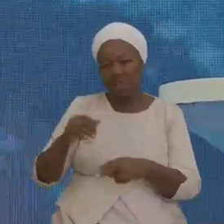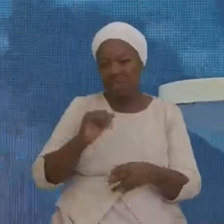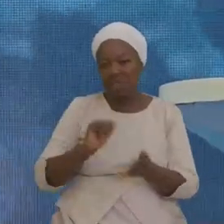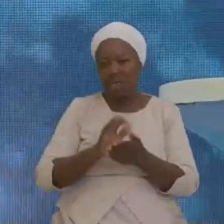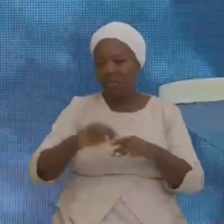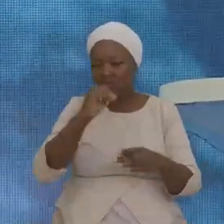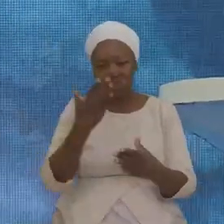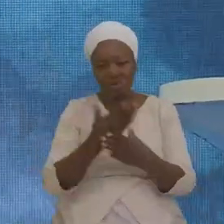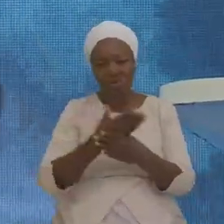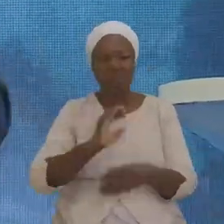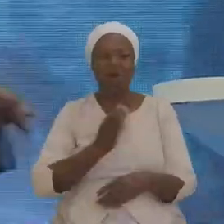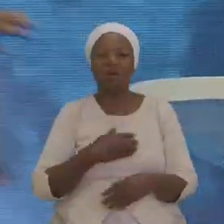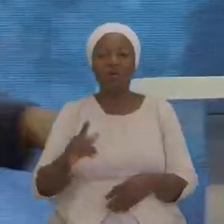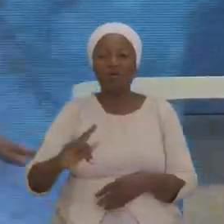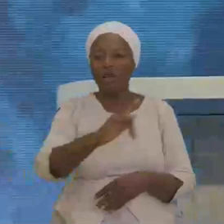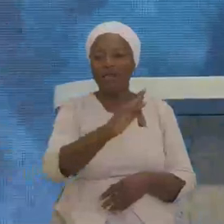Ça ne dérange pas le vol.